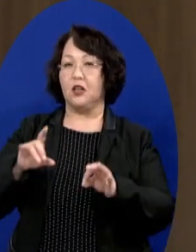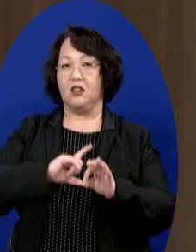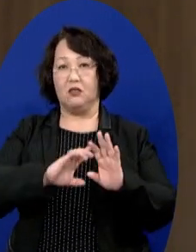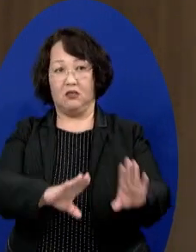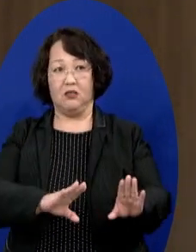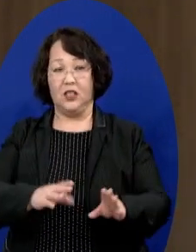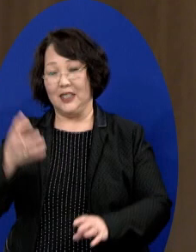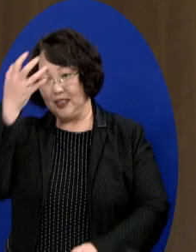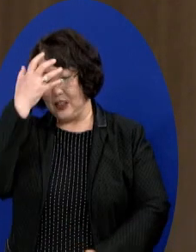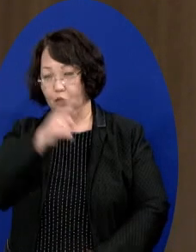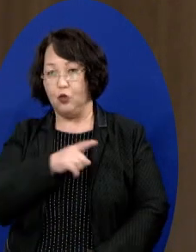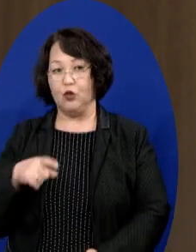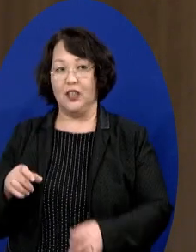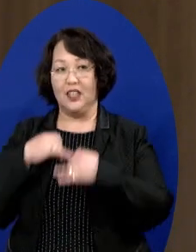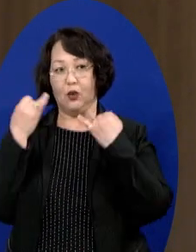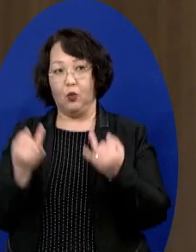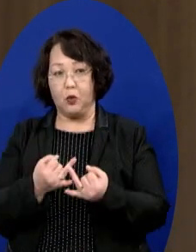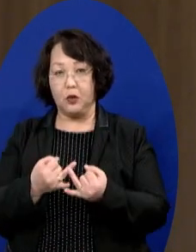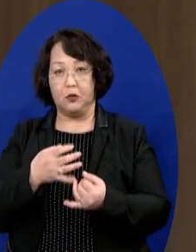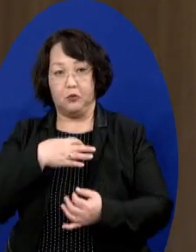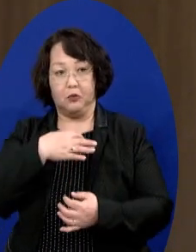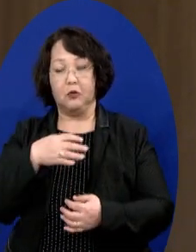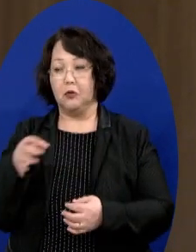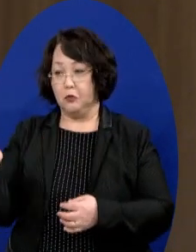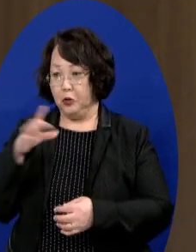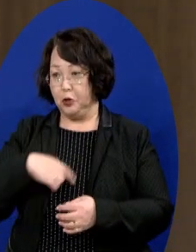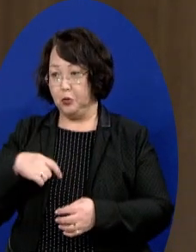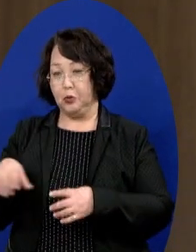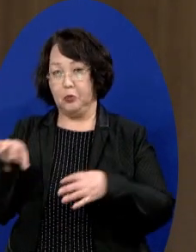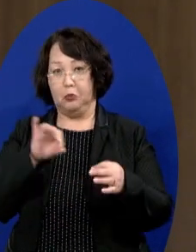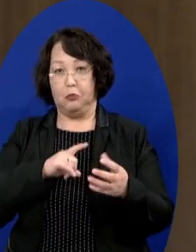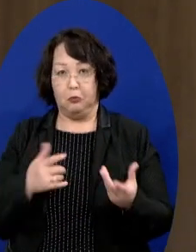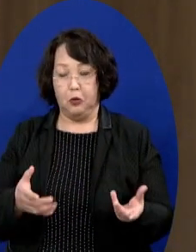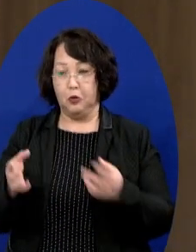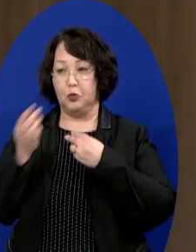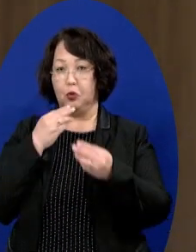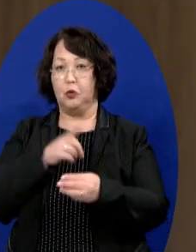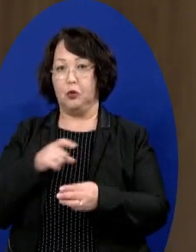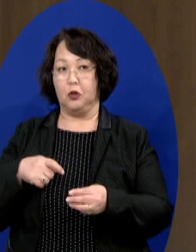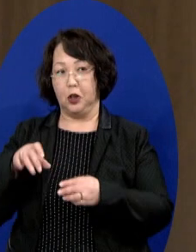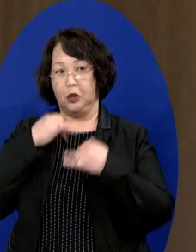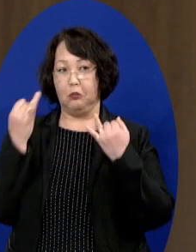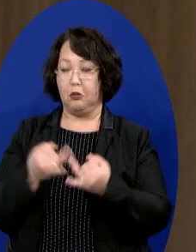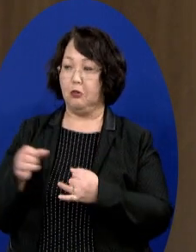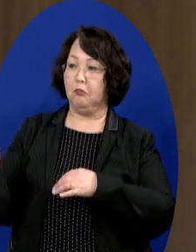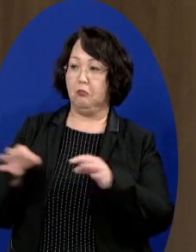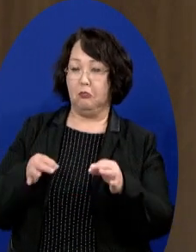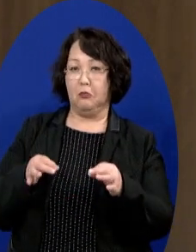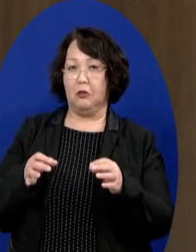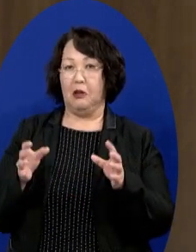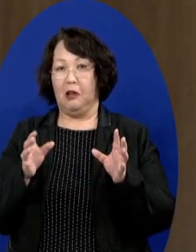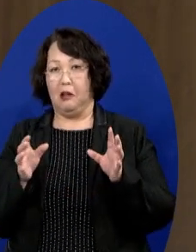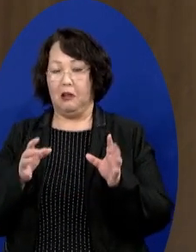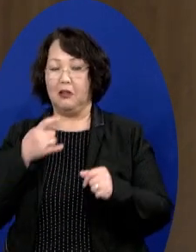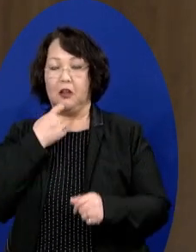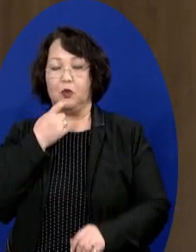буюу засгийн газар өөрөө их хурлын томилгооны хараат болж байна. Шүүх өөрөө их хурлын томилгооны хараат болж байна. Тэгэхээр томилгооны хараат